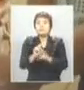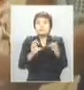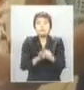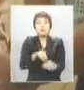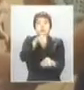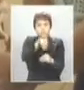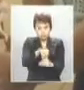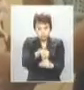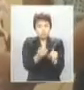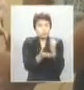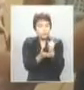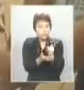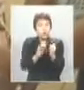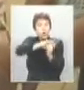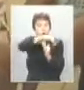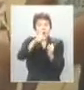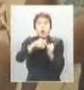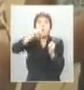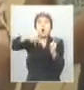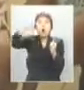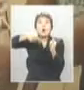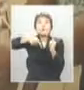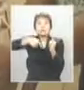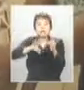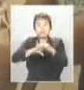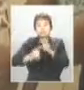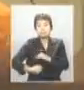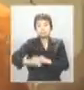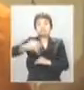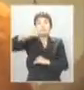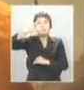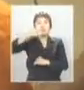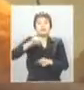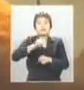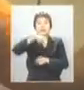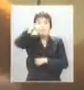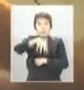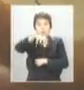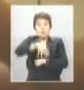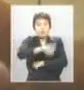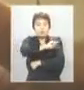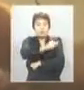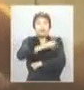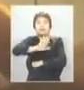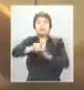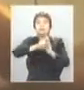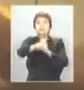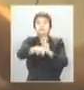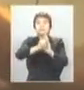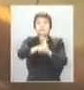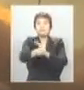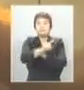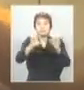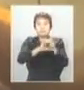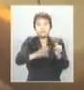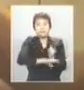คงพักรัษาตัวที่ห้องผู้ปวยพิเศษชั้น 8อาคารเฉลิมพระเกีดโรงพยาบาลมหรฐนครราชสีมาหลงถูกส